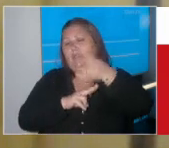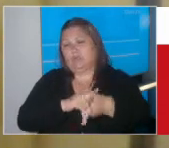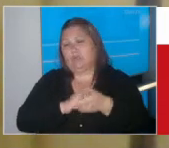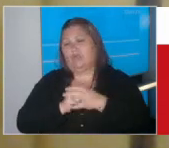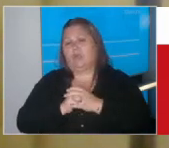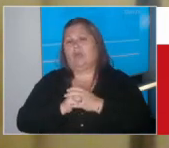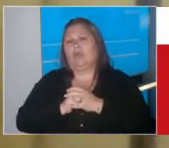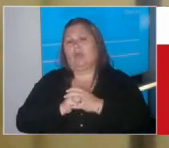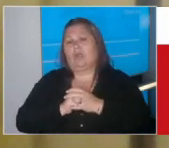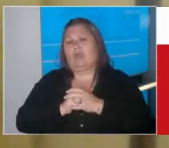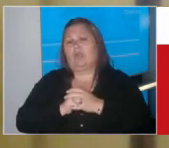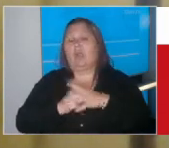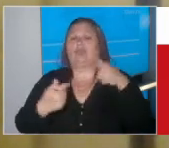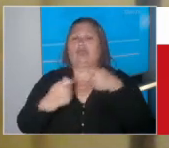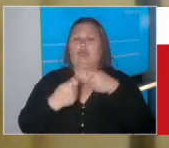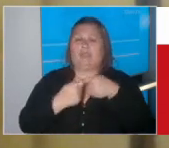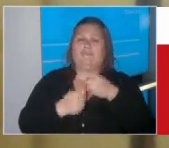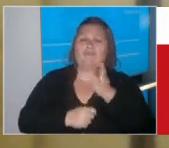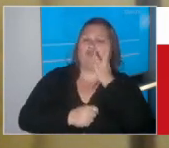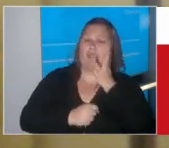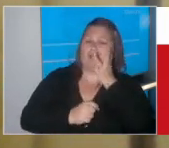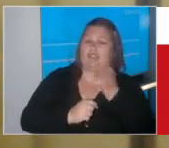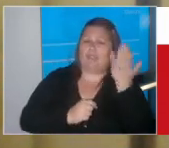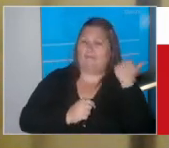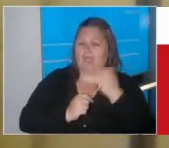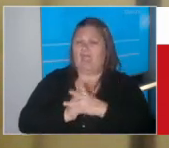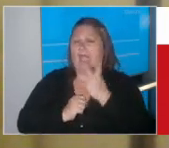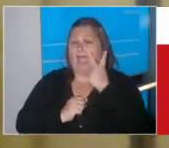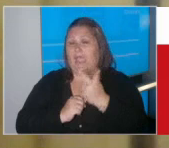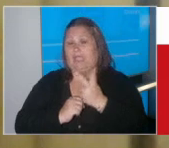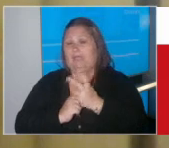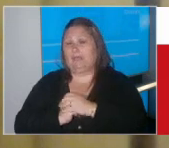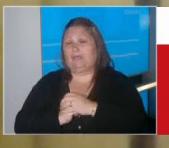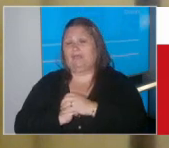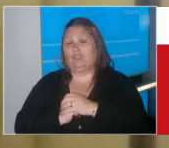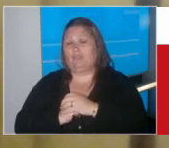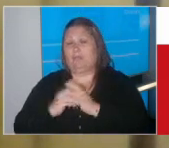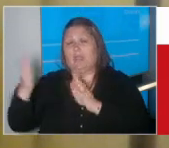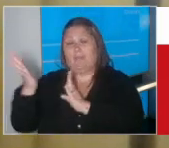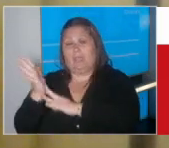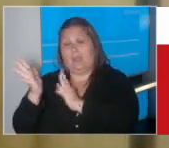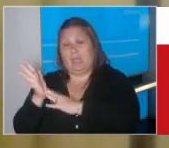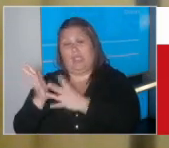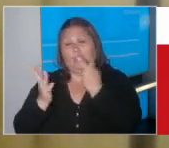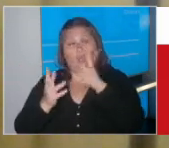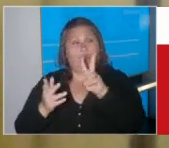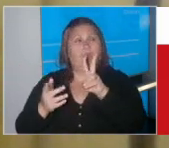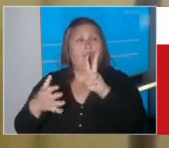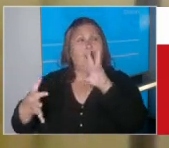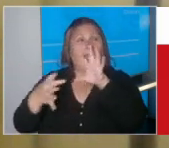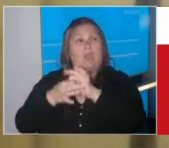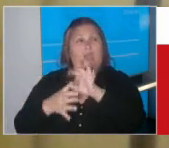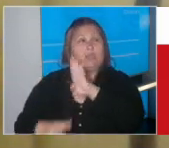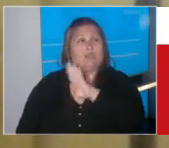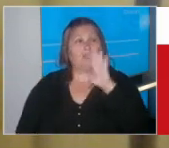לשעבר והשותף לשעבר. אני רואה שבימין היותר שמחובר לנתניהו